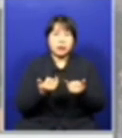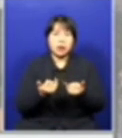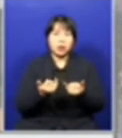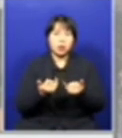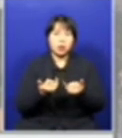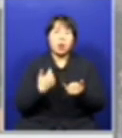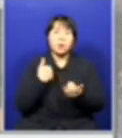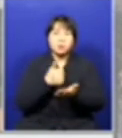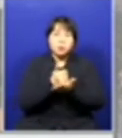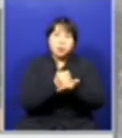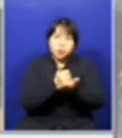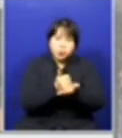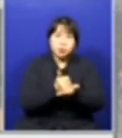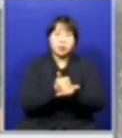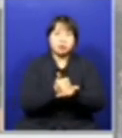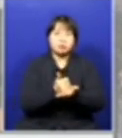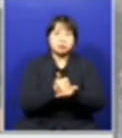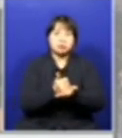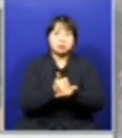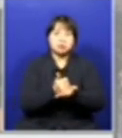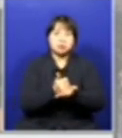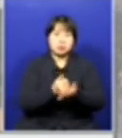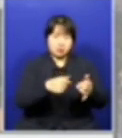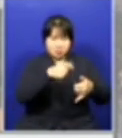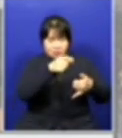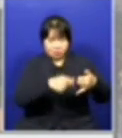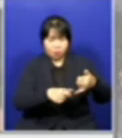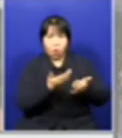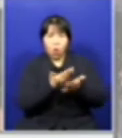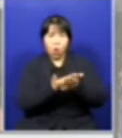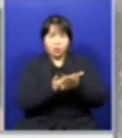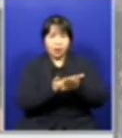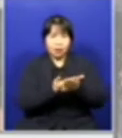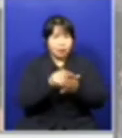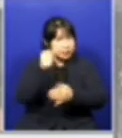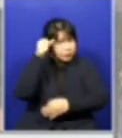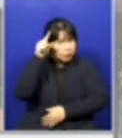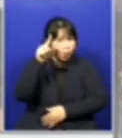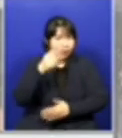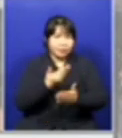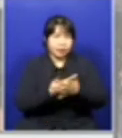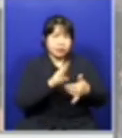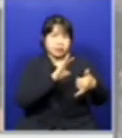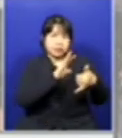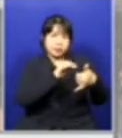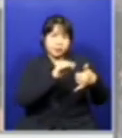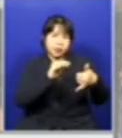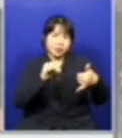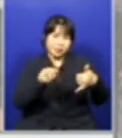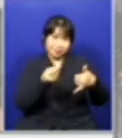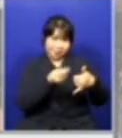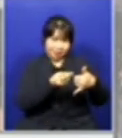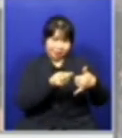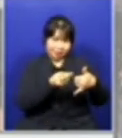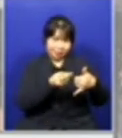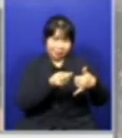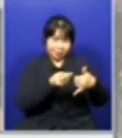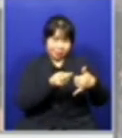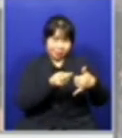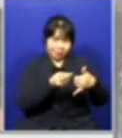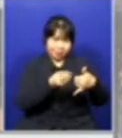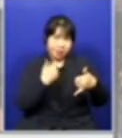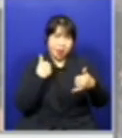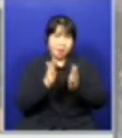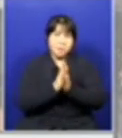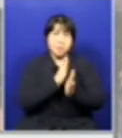เยียวยารูปละ40บาทต่อวันจำนวน 20,000 รูปทั้